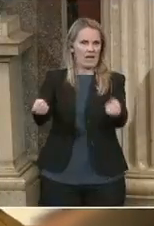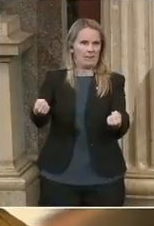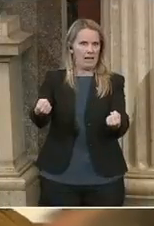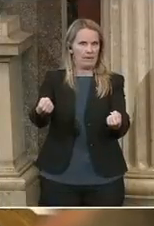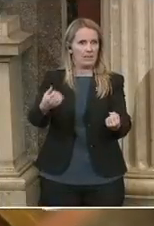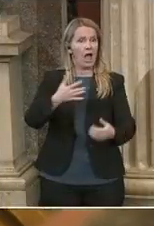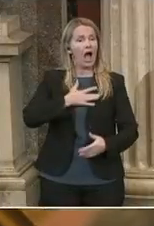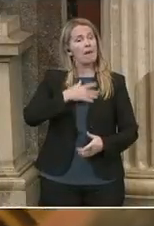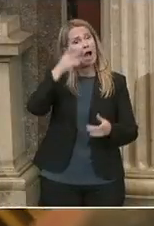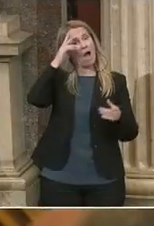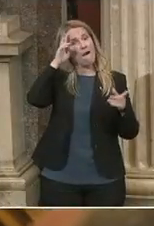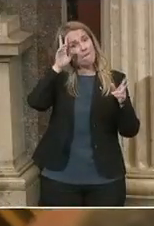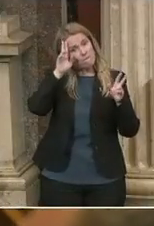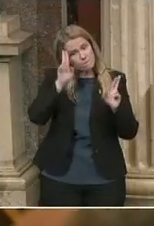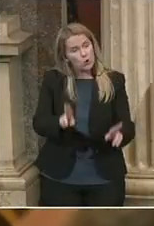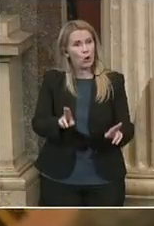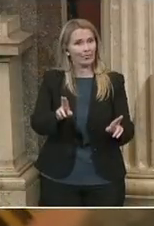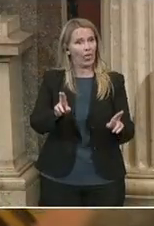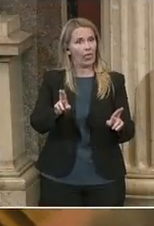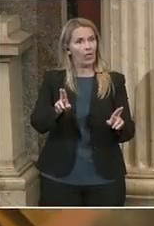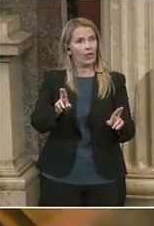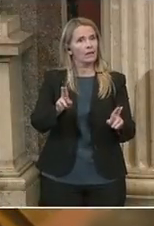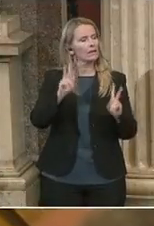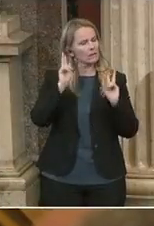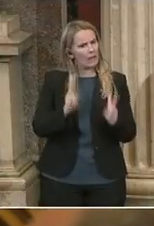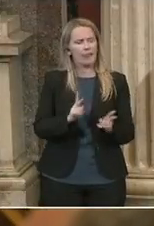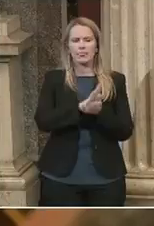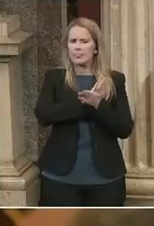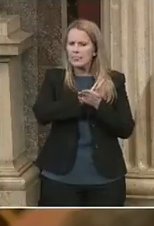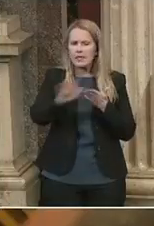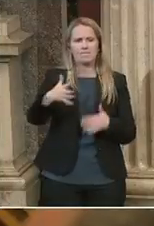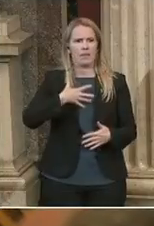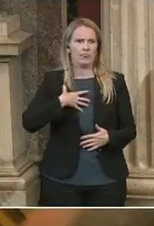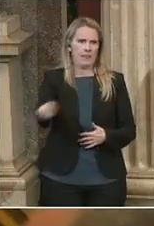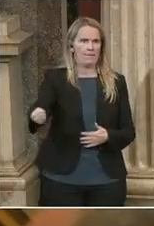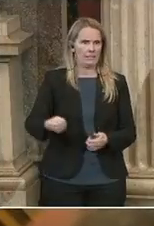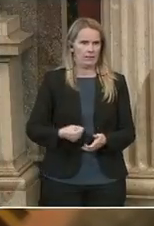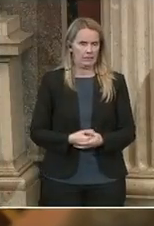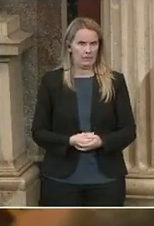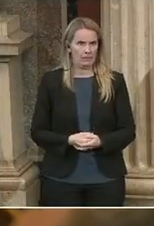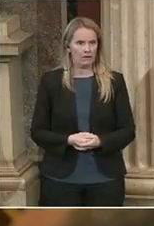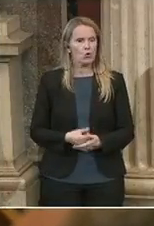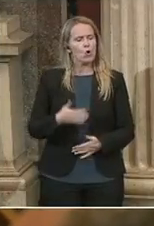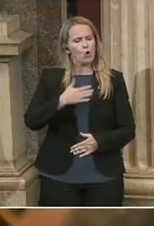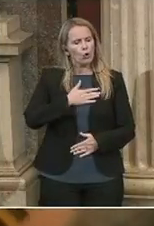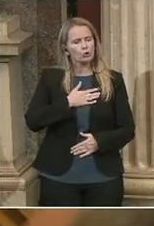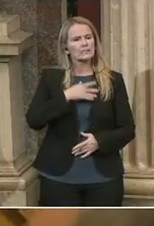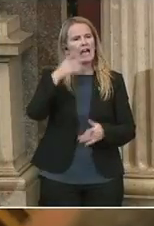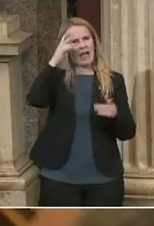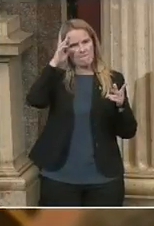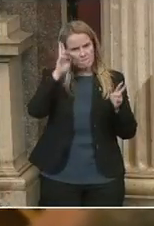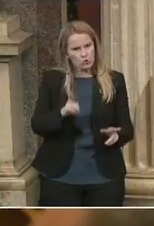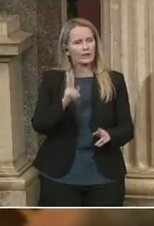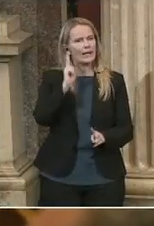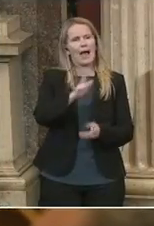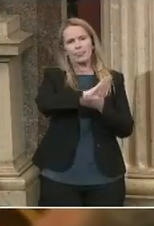unsere Würde kann uns niemand nehmen unsere Würde kann